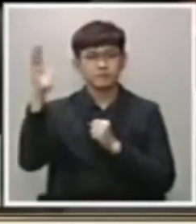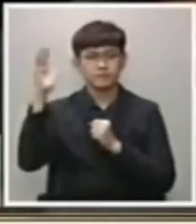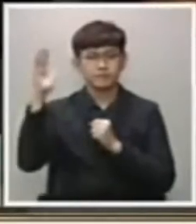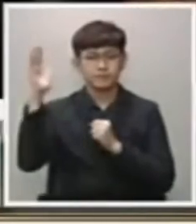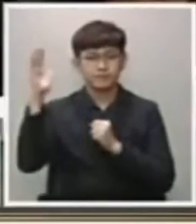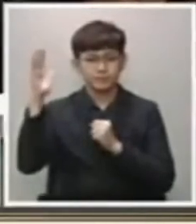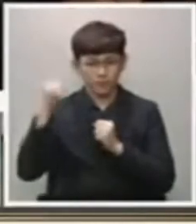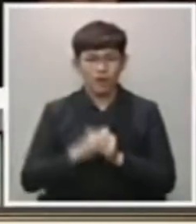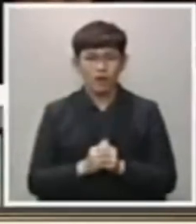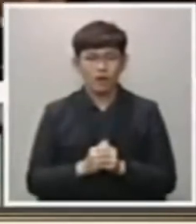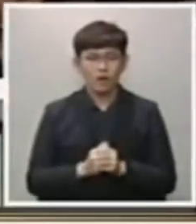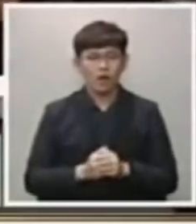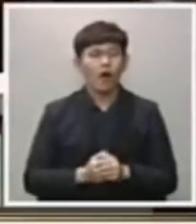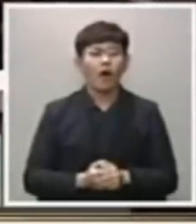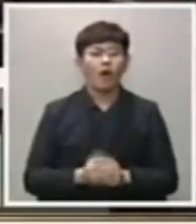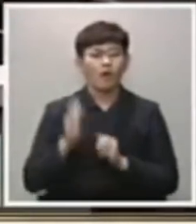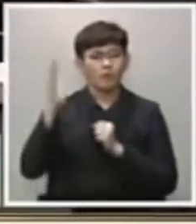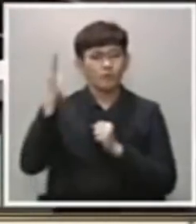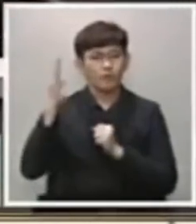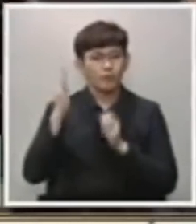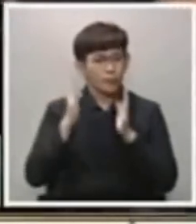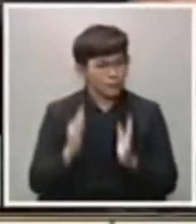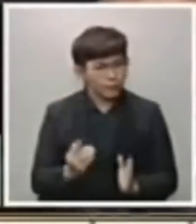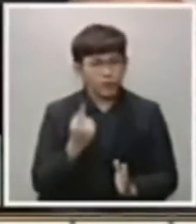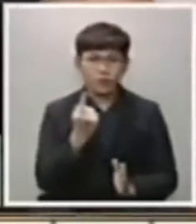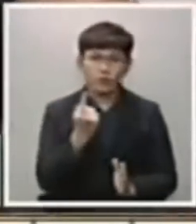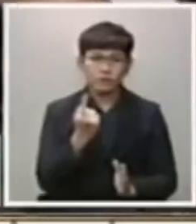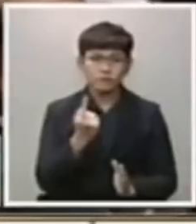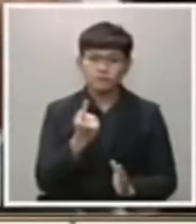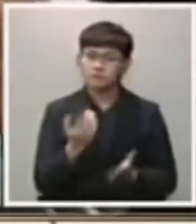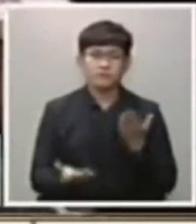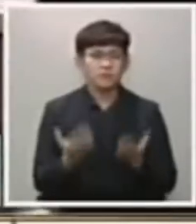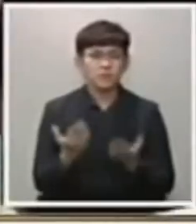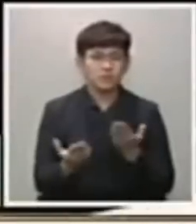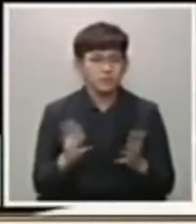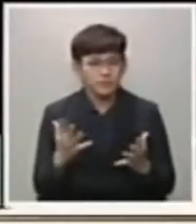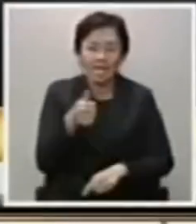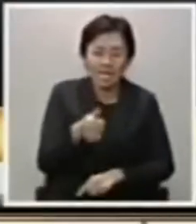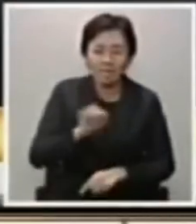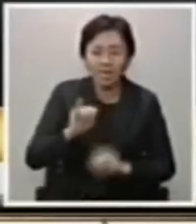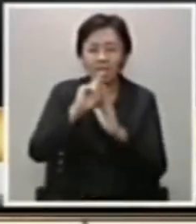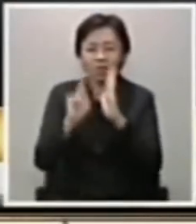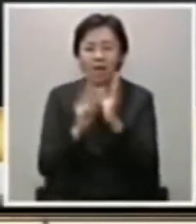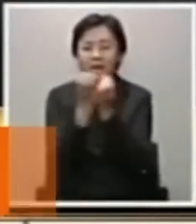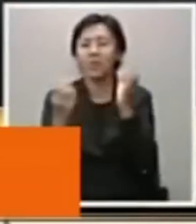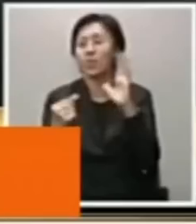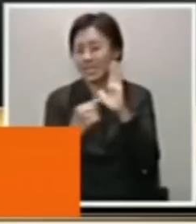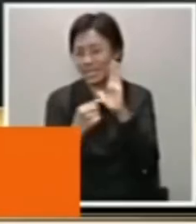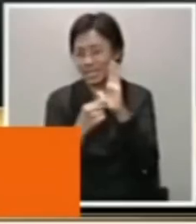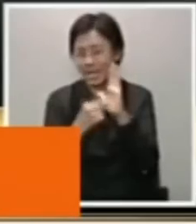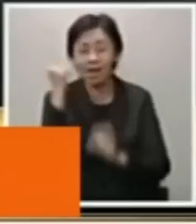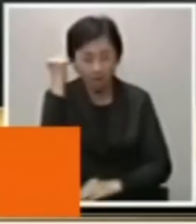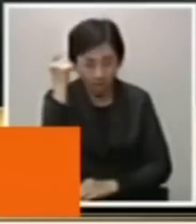กริบ รัฐธรรมนูญฉบับนี้แหละครับรัฐธรรมนูญฉบับเดียวกันเลยที่เรียกว่าดีไม่ดีก็รัฐธรรมนูญนี้แหละครับเข้าใจไ